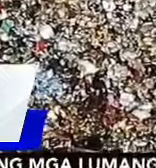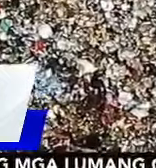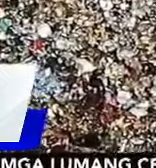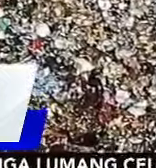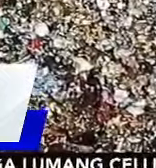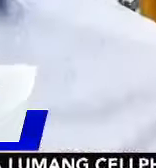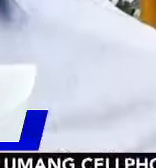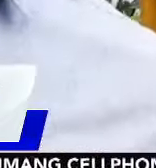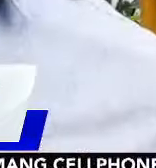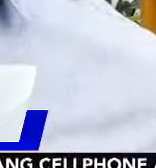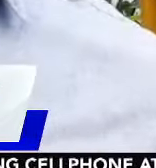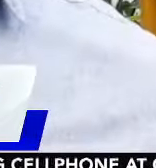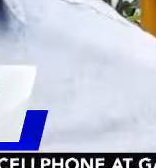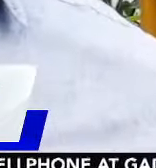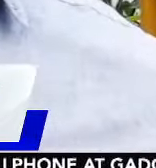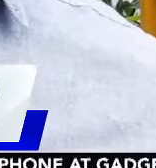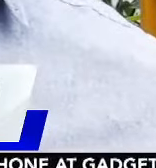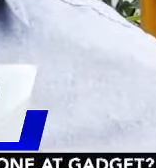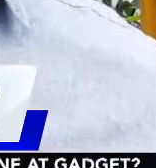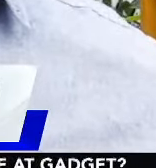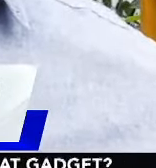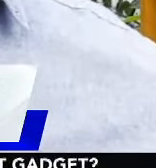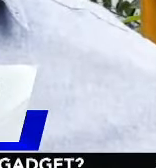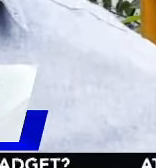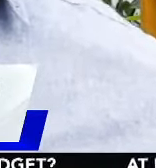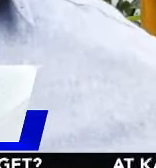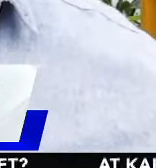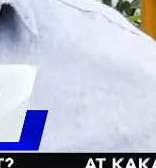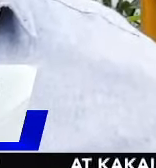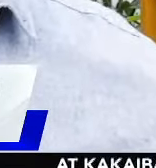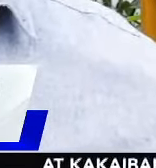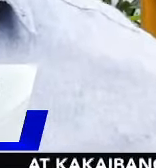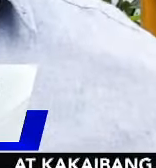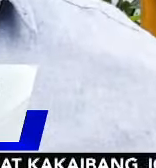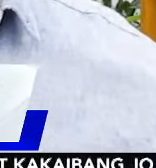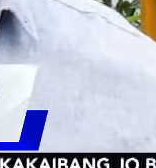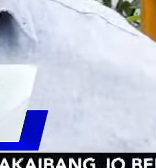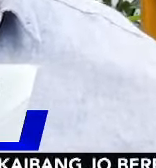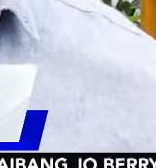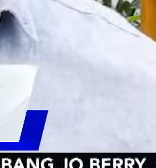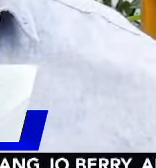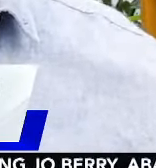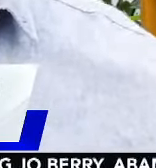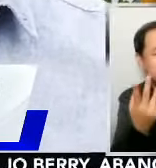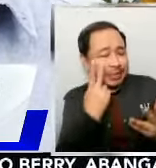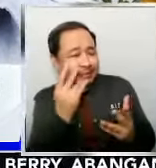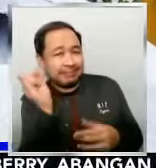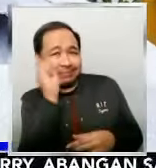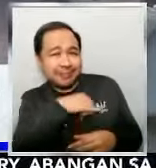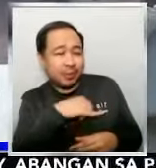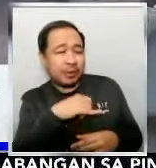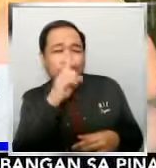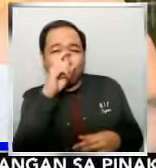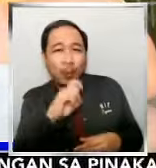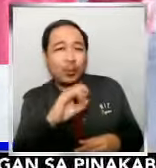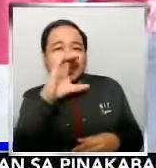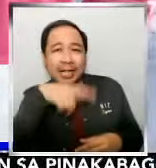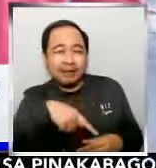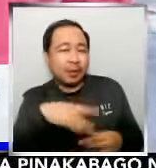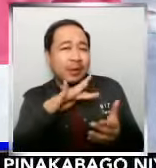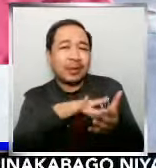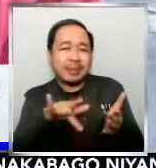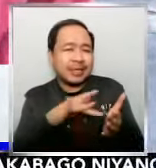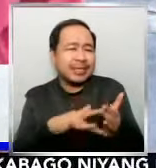o electronic waste. Kuya Kim, saan nga ba napupunta ang mga lumang gadgets at mga cellphone? Kuya Kim, ano na? Kuya Kim! Kuya Kim!